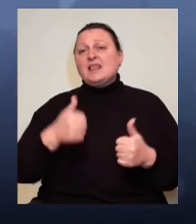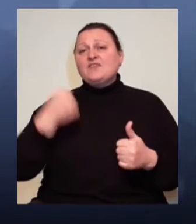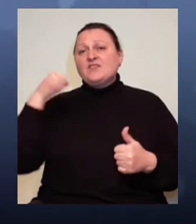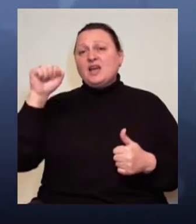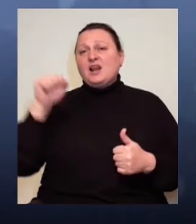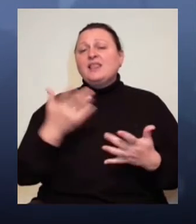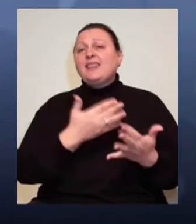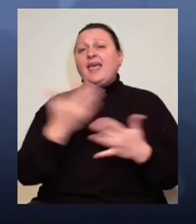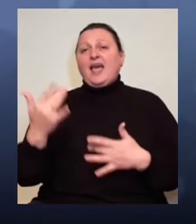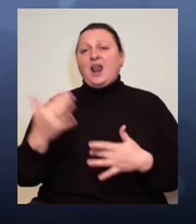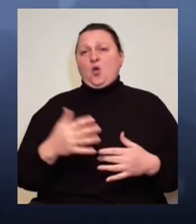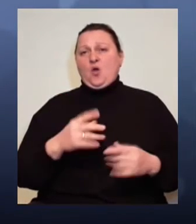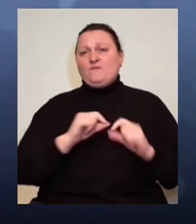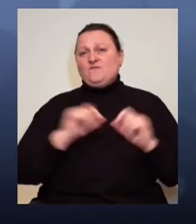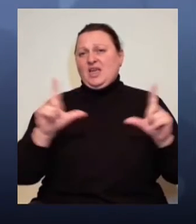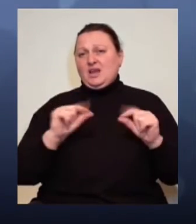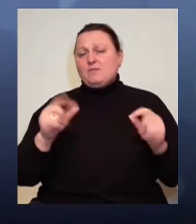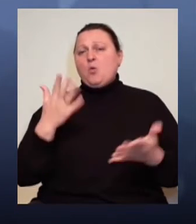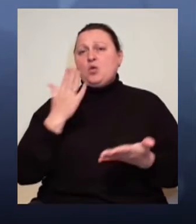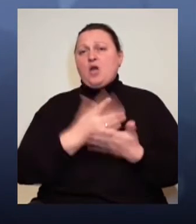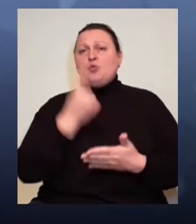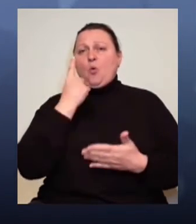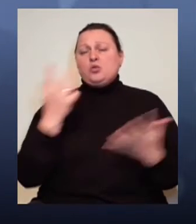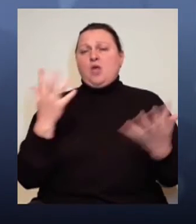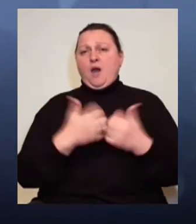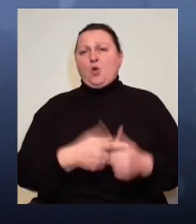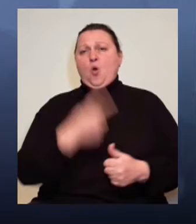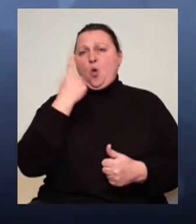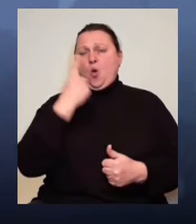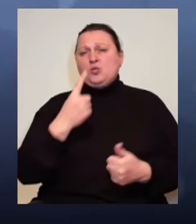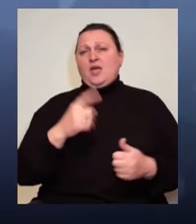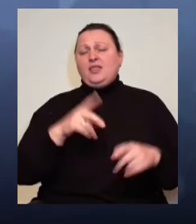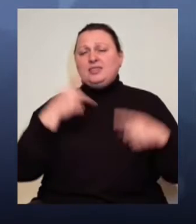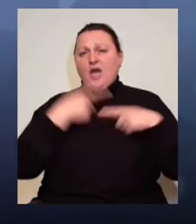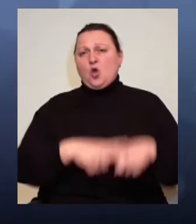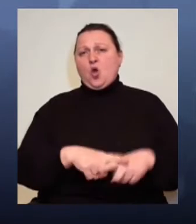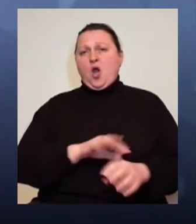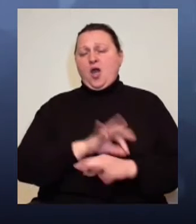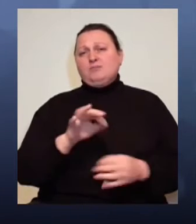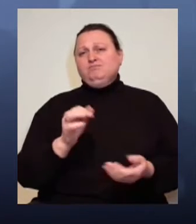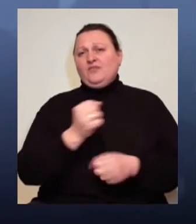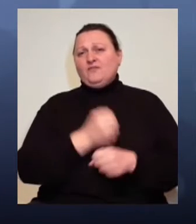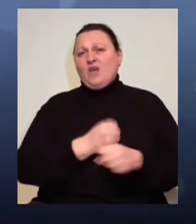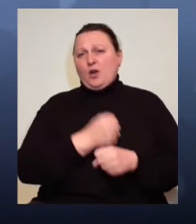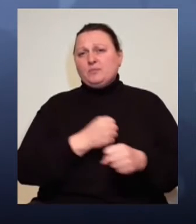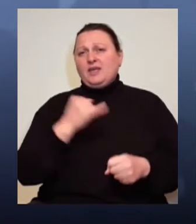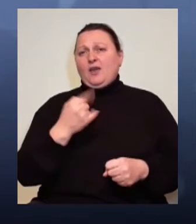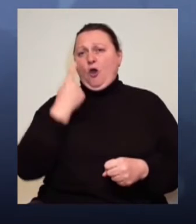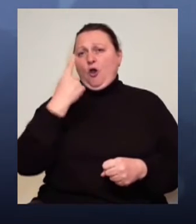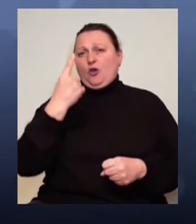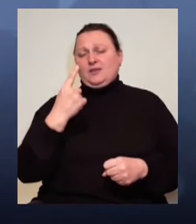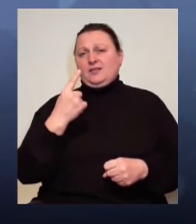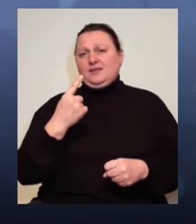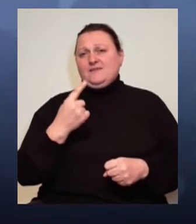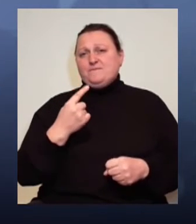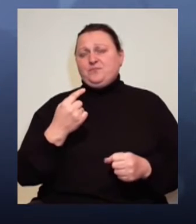там декілька фірм, у яких є одне і те ж обладнання, одна і те ж технологія і, в принципі, там один бенефіціар.